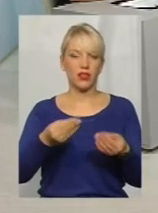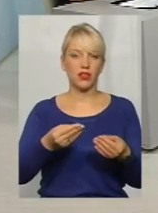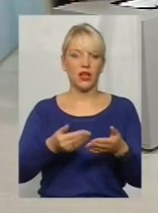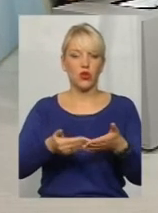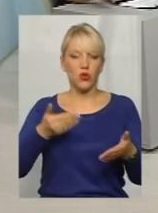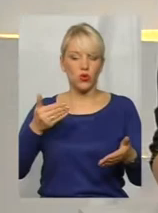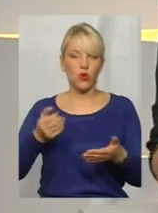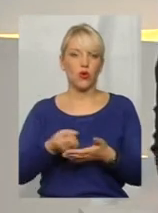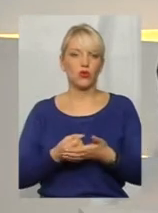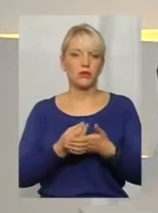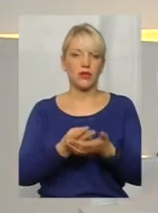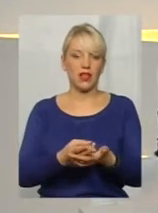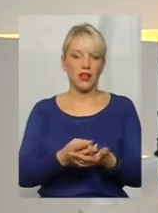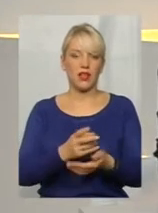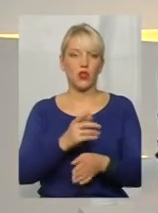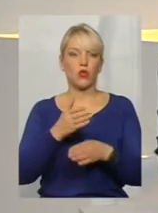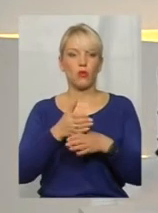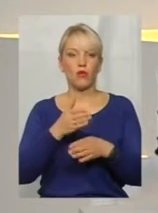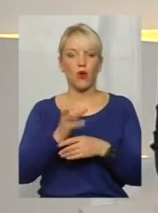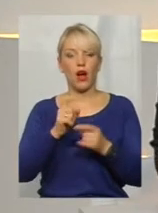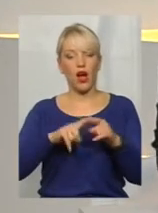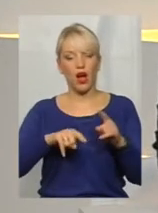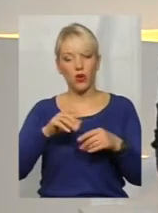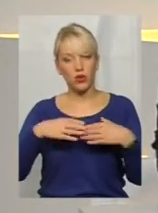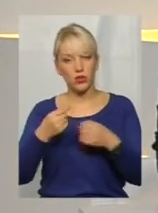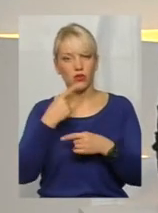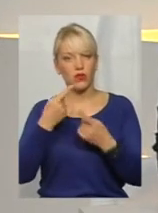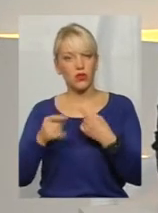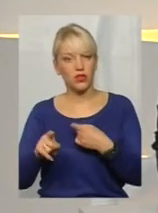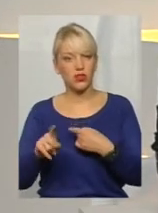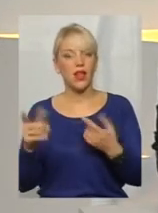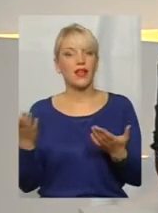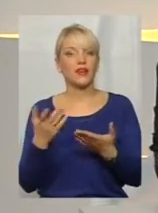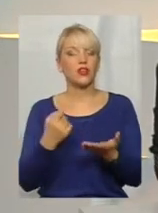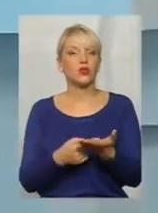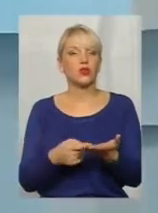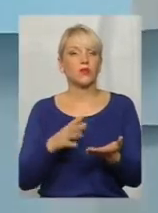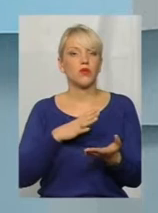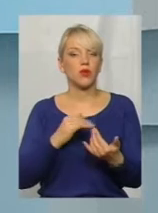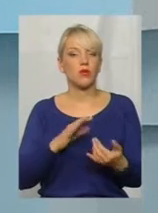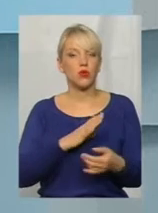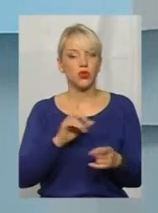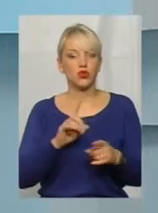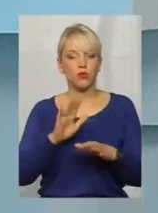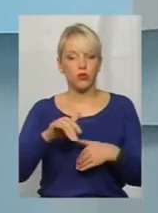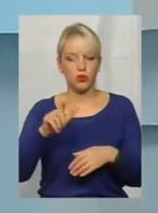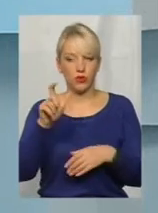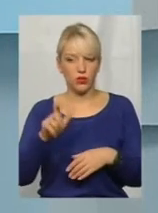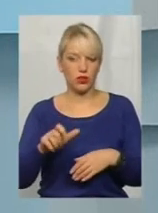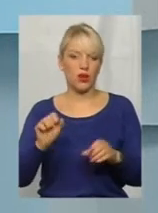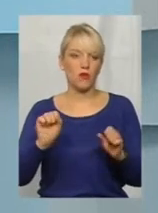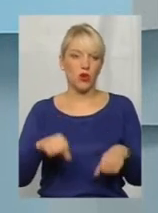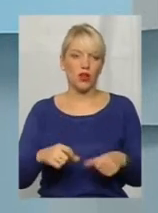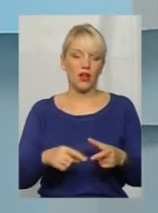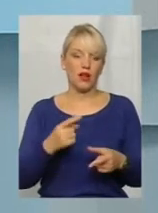так? А родичі говорять про інше. То все ж таки, які докази мають бути для того, щоб потім людина могла